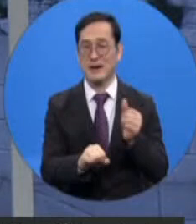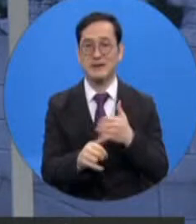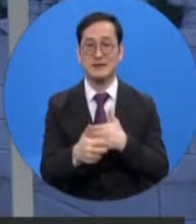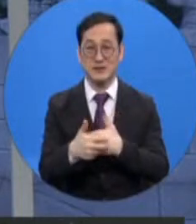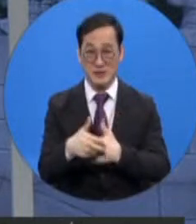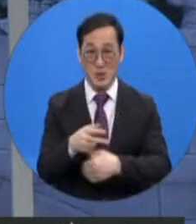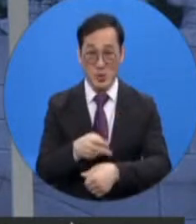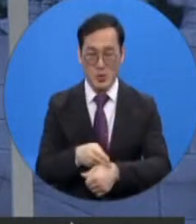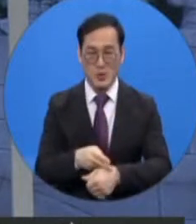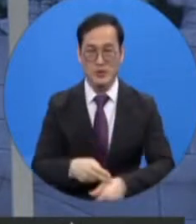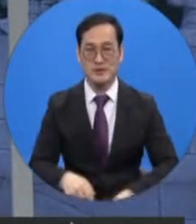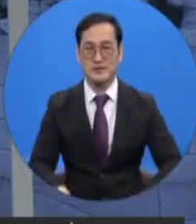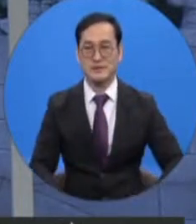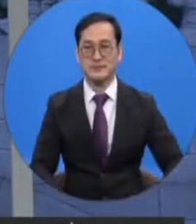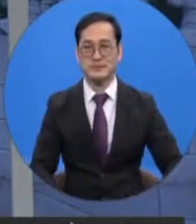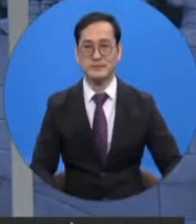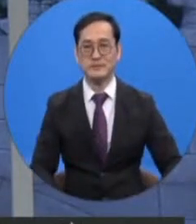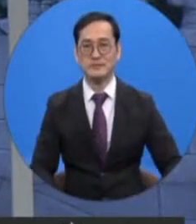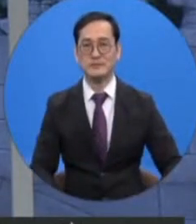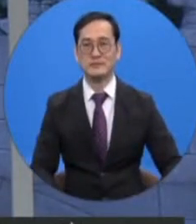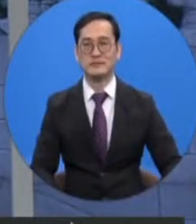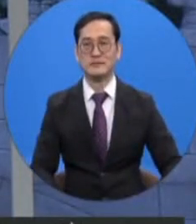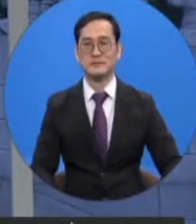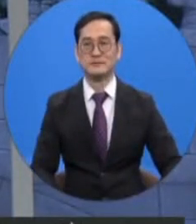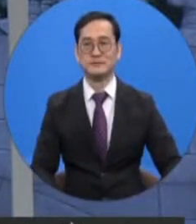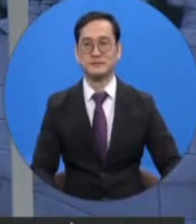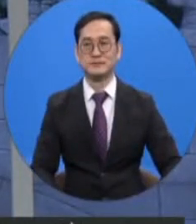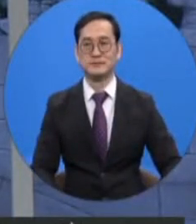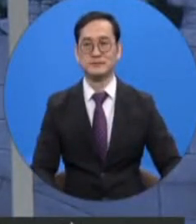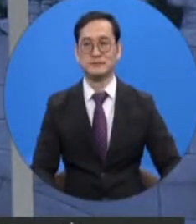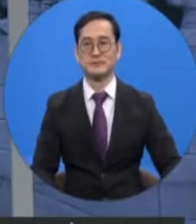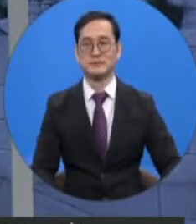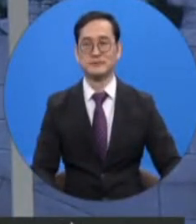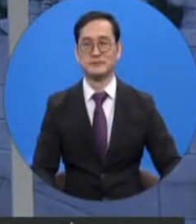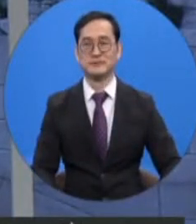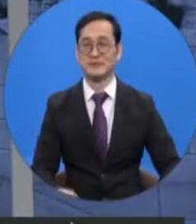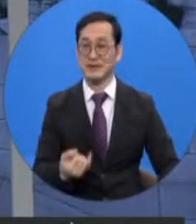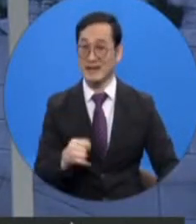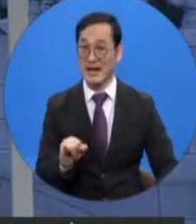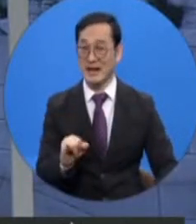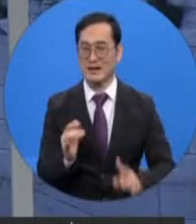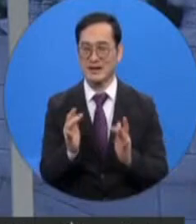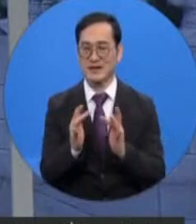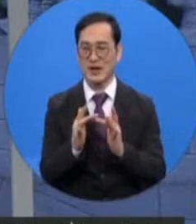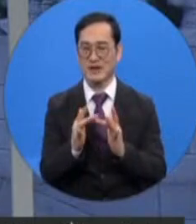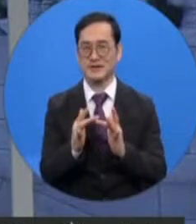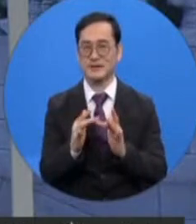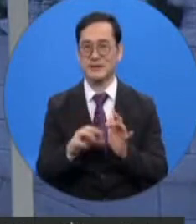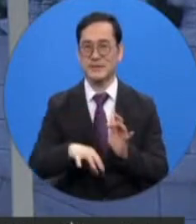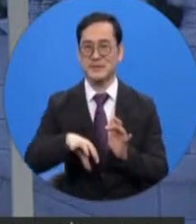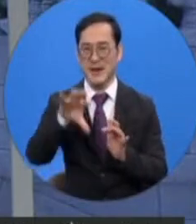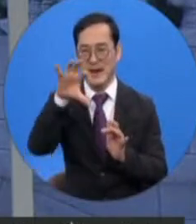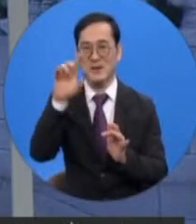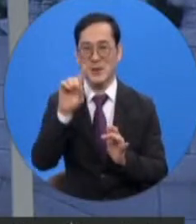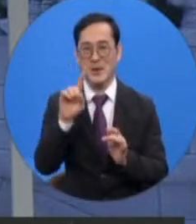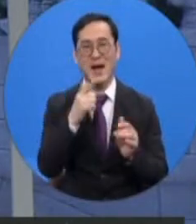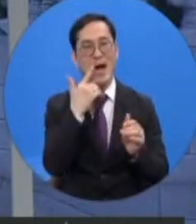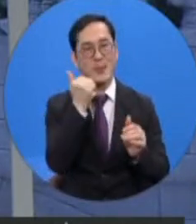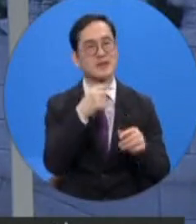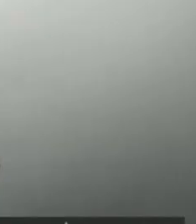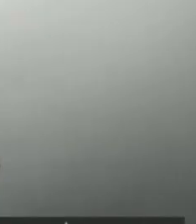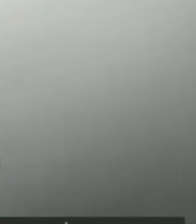의료진이죠. 그런데 안철수 후보의 유튜브에 등장을 해서 아버지가 정치해줘서 고맙다라고 밝혔다고 합니다. 들어보시죠.